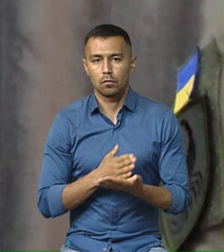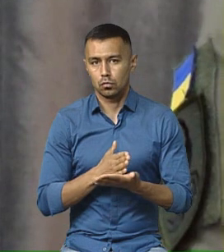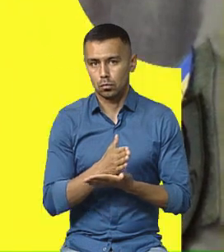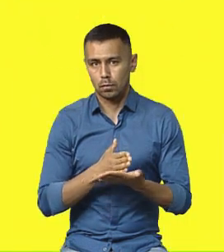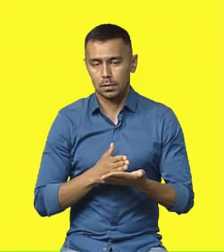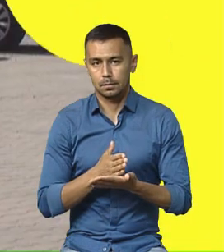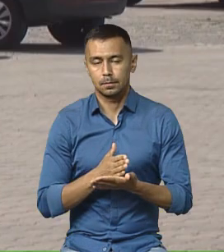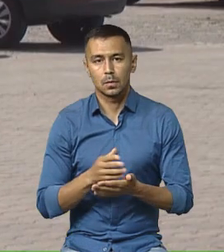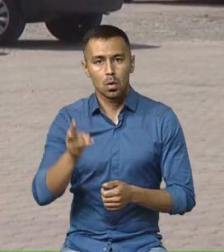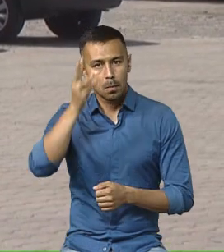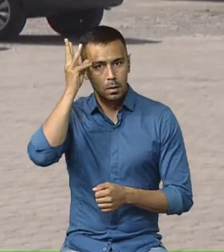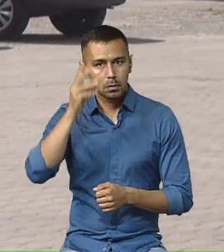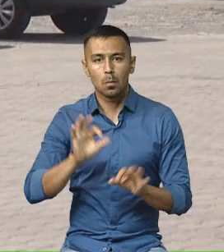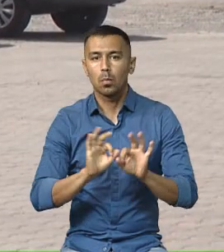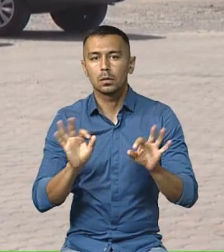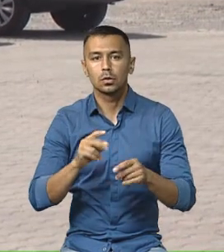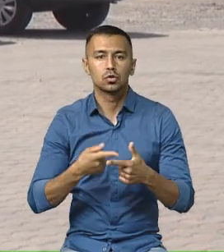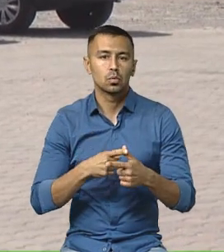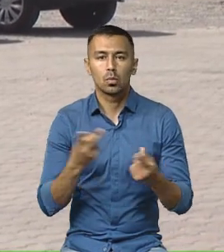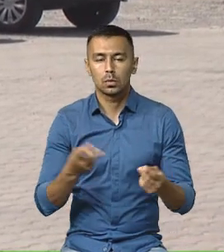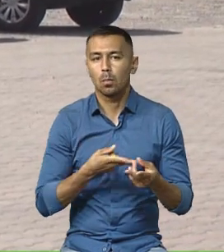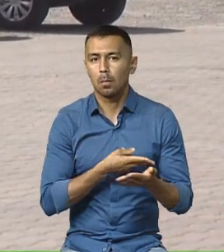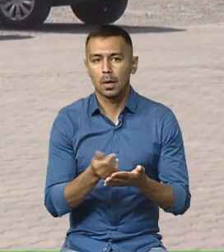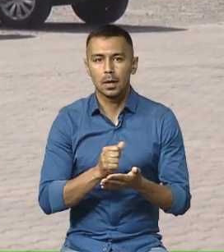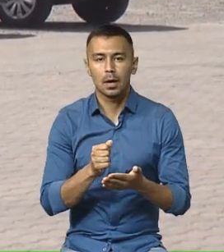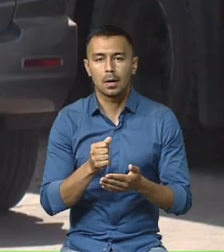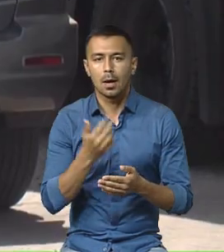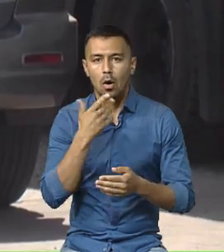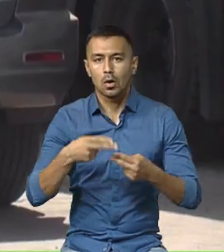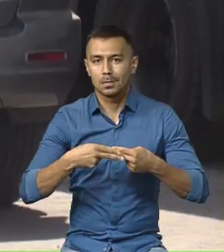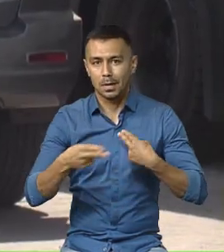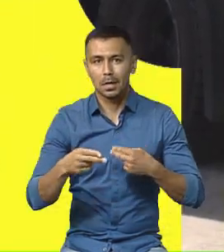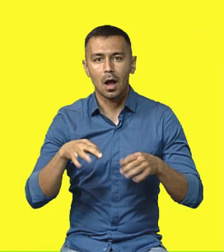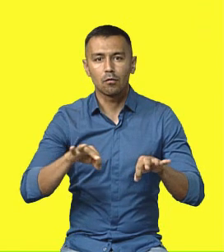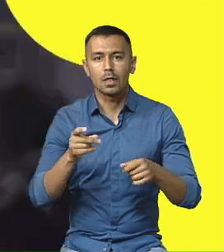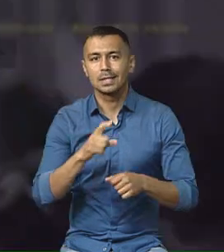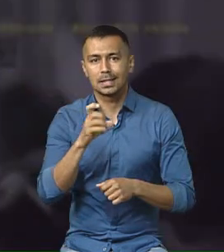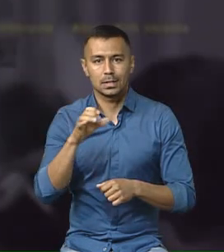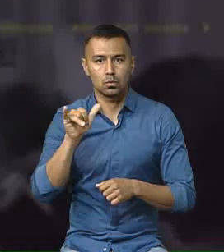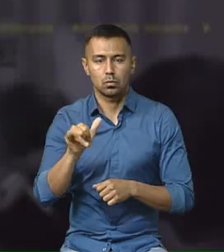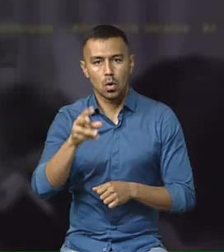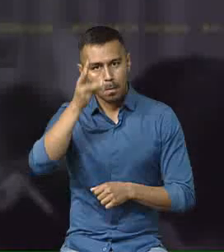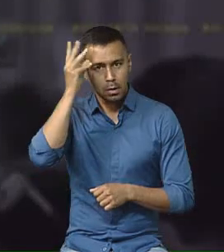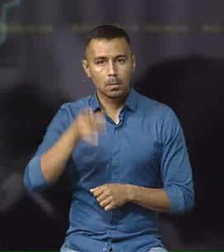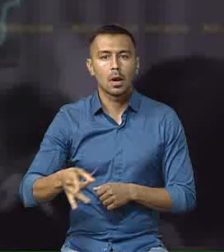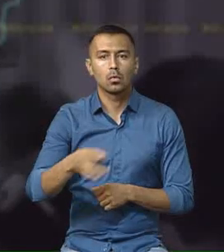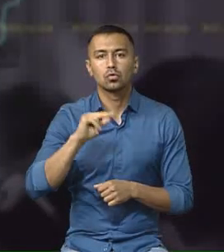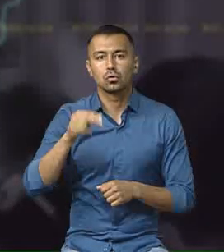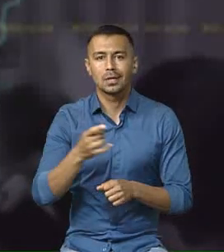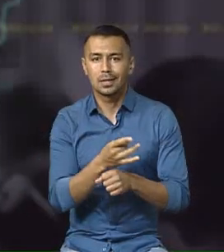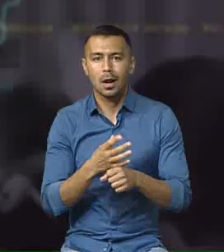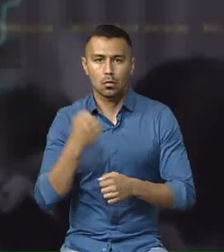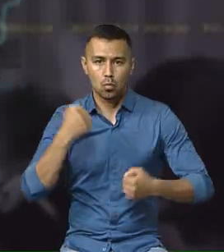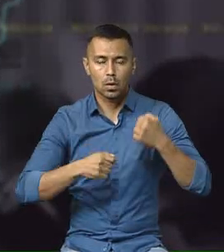військовослужбовцем. У Хмельницькому пояснили, чи потрібно платити за розмитнення авто для ЗСУ. У Хмельницькому районі через ракетні